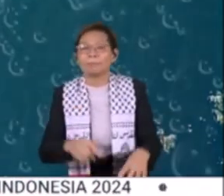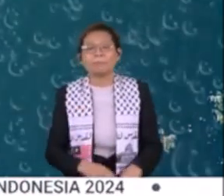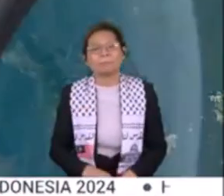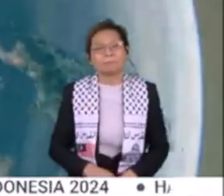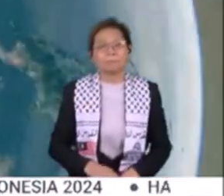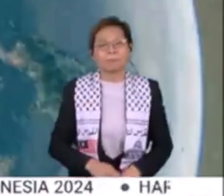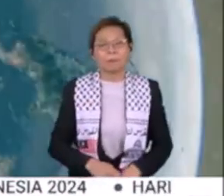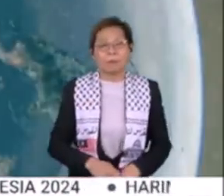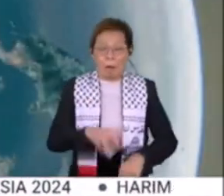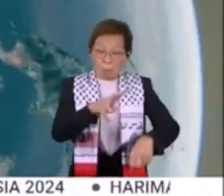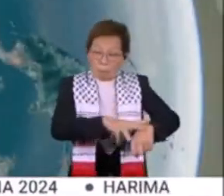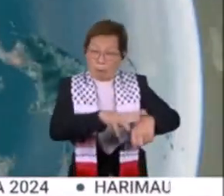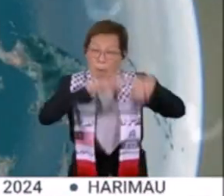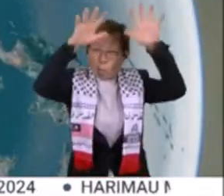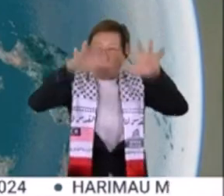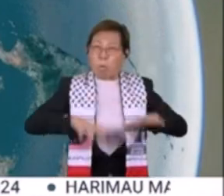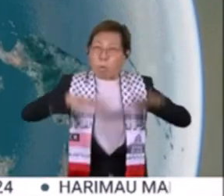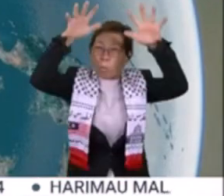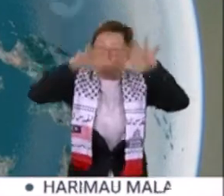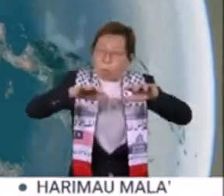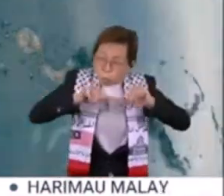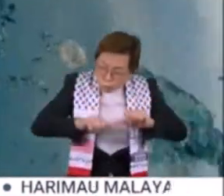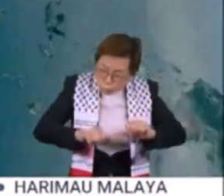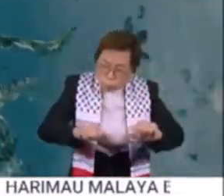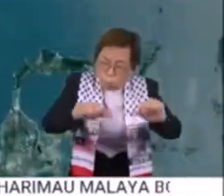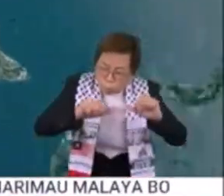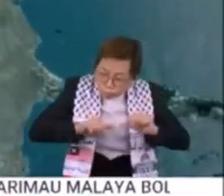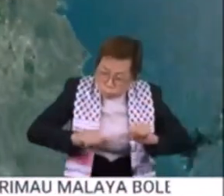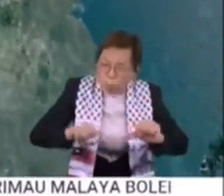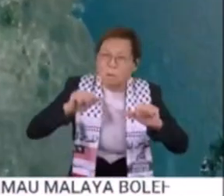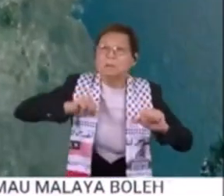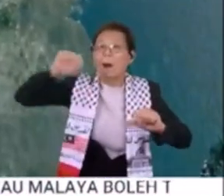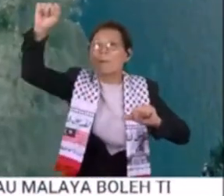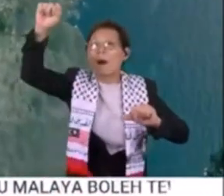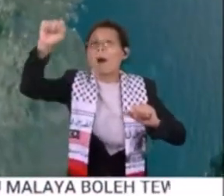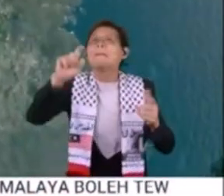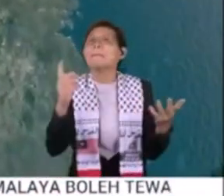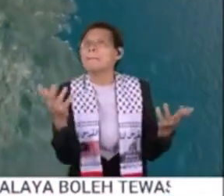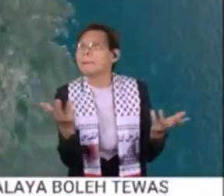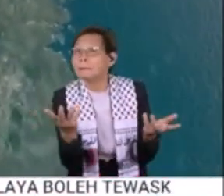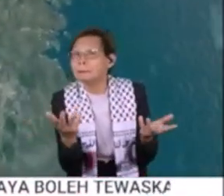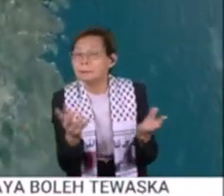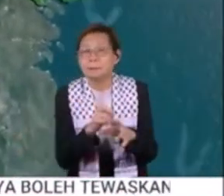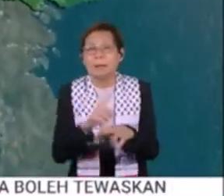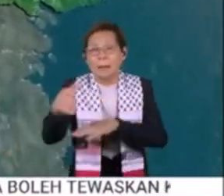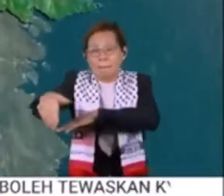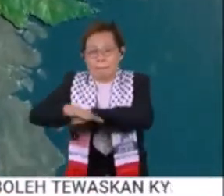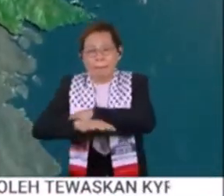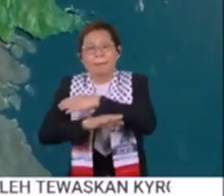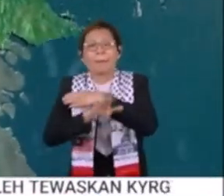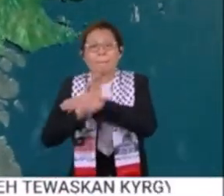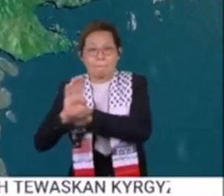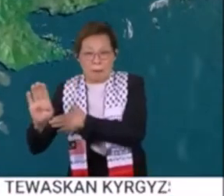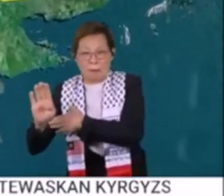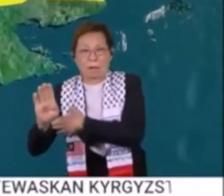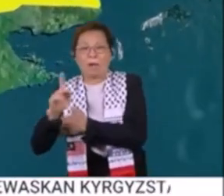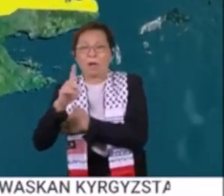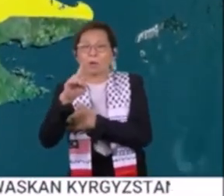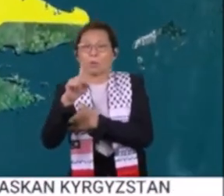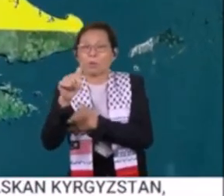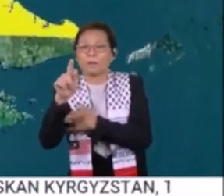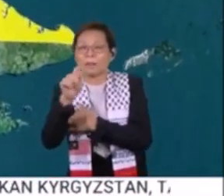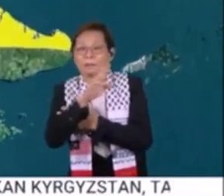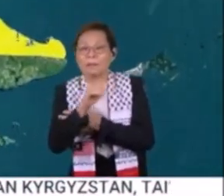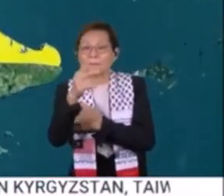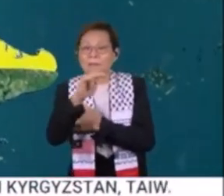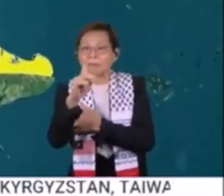masa yang sama juga, amaran hujan berterusan di Sabah juga dikeluarkan, terutamanya di bahagian Pantai Barat, Kudat dan juga